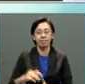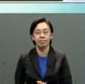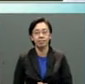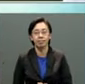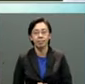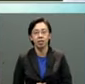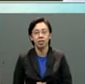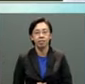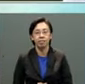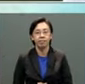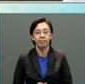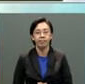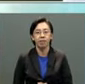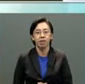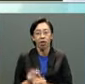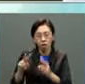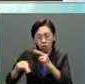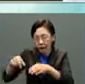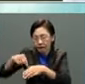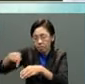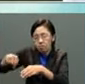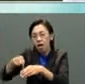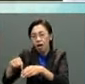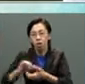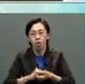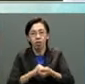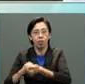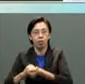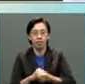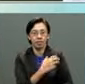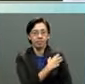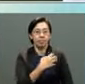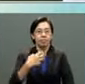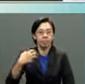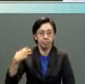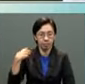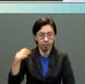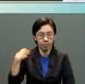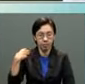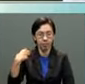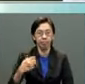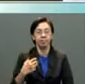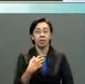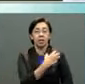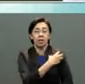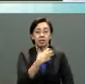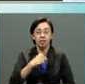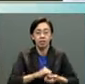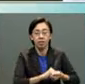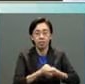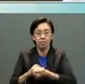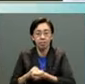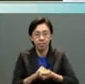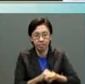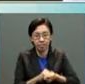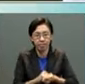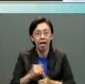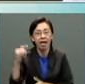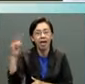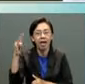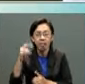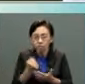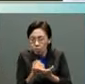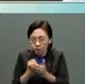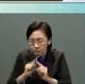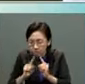นในพื้นที่นะครับดูแลกันเองร่วมกันกับทางสถานทูตนะครับแล้วก็ทางเรื่องของการบินพลเรือนที่ช่